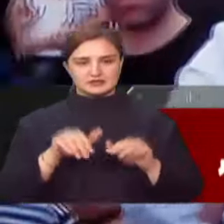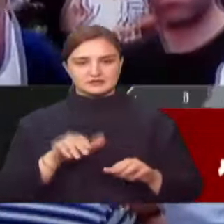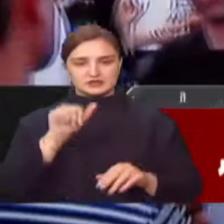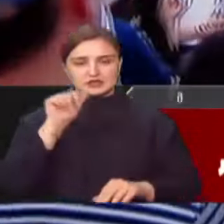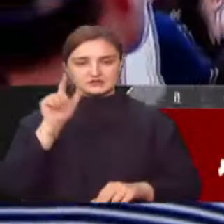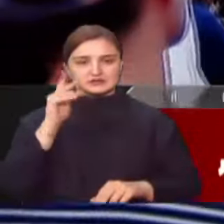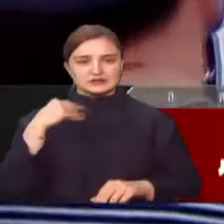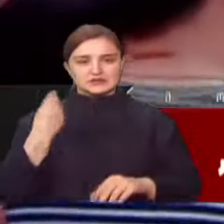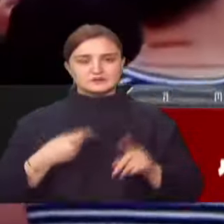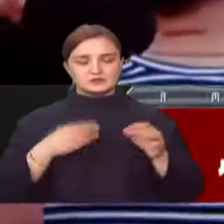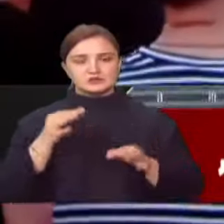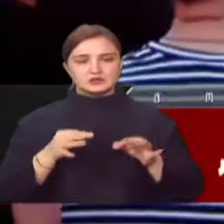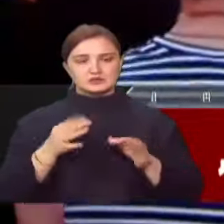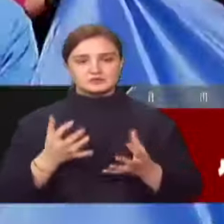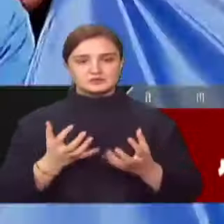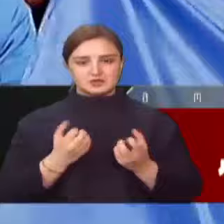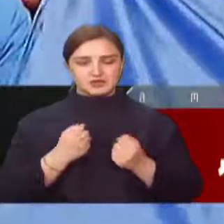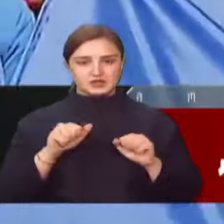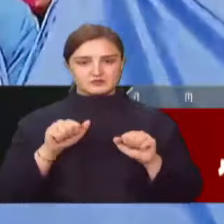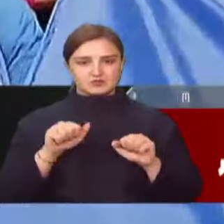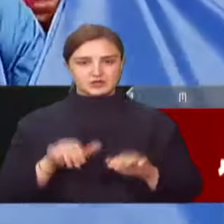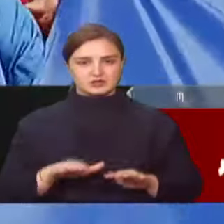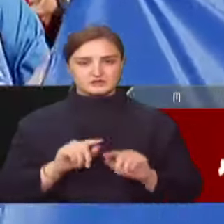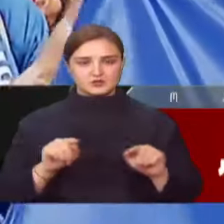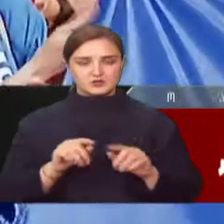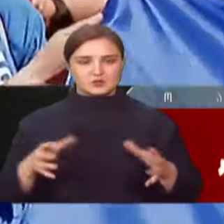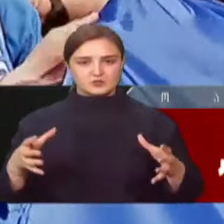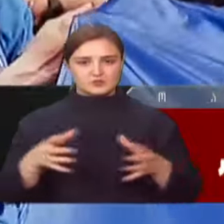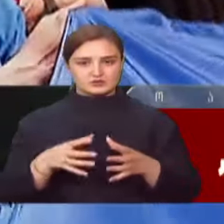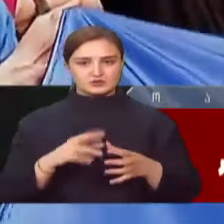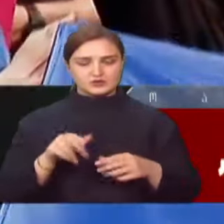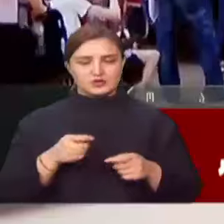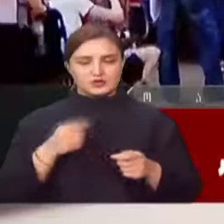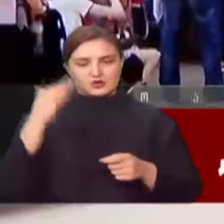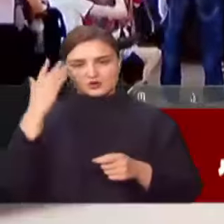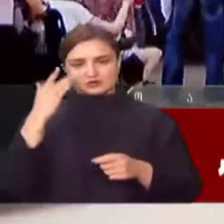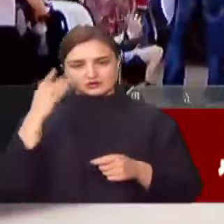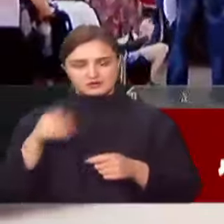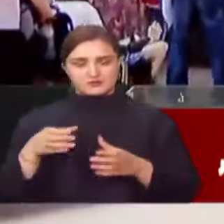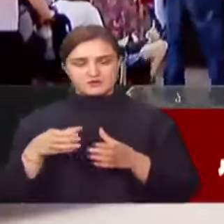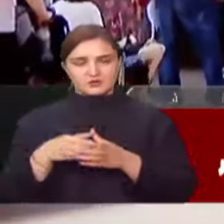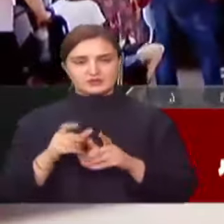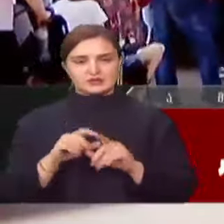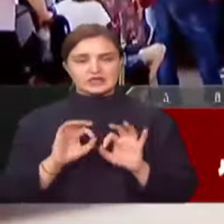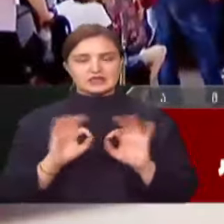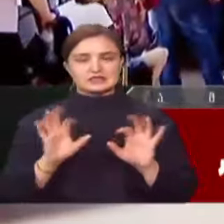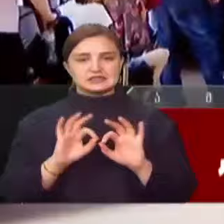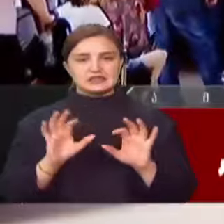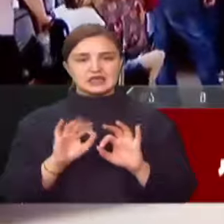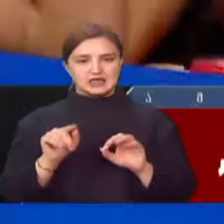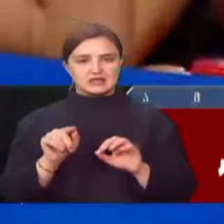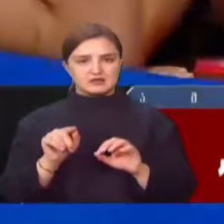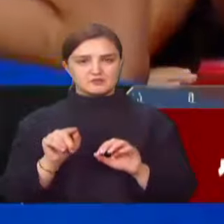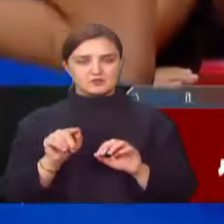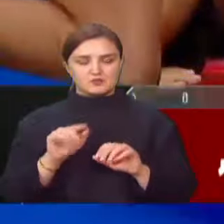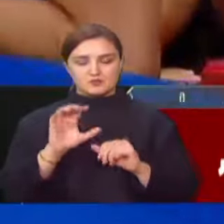წლებში სტრასბურგის სასამართლოს მიერ მიღებული გადაწყვეტილებებიც ოპოზიციის ნაწილსაც და მართველ გუნდსაც იმ განცხადების გაკეთების საფუძველს აძლევს, რომ